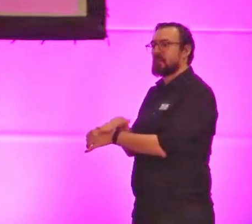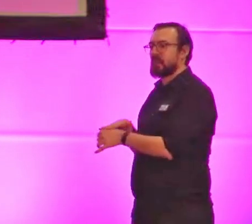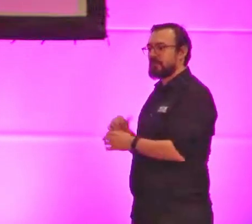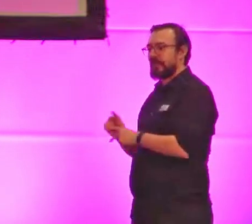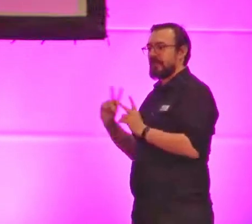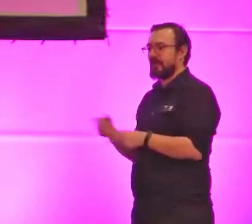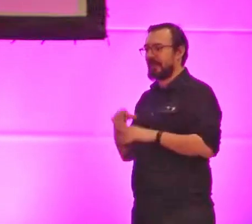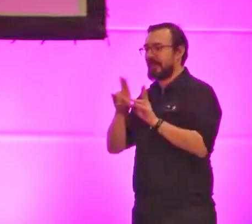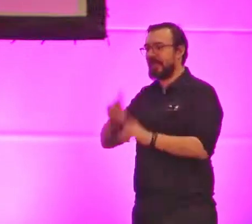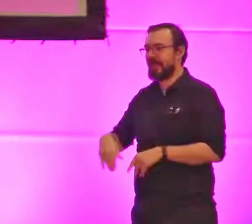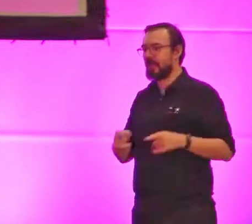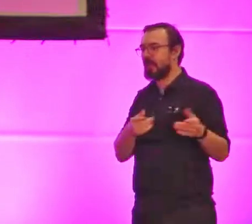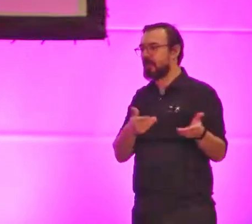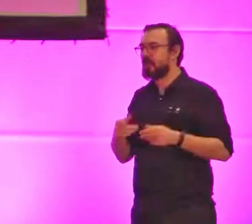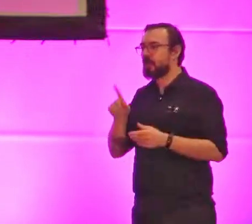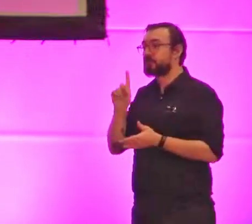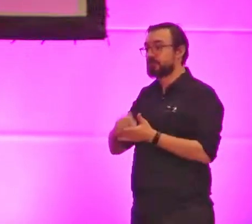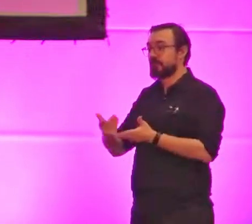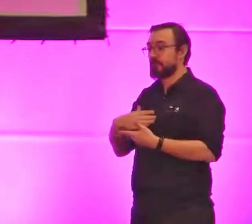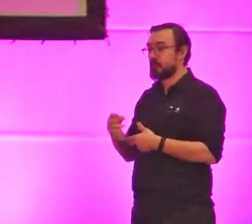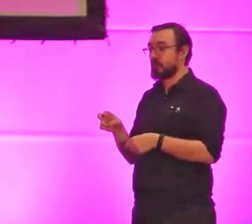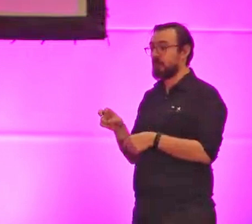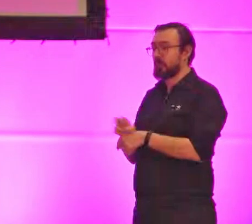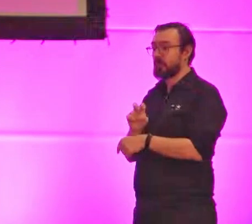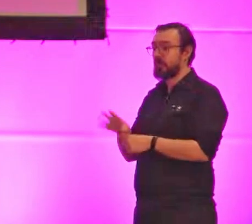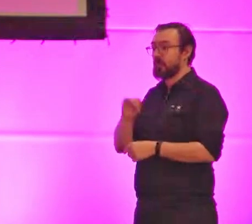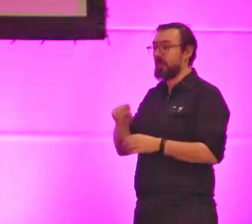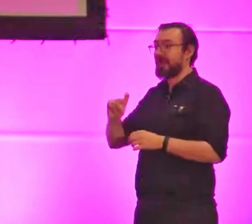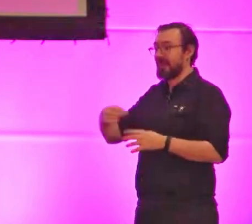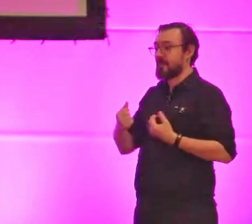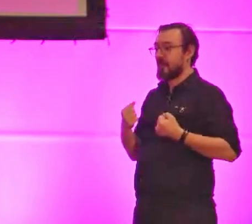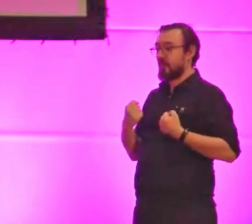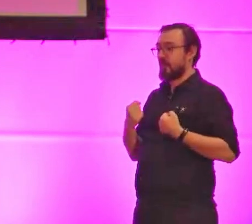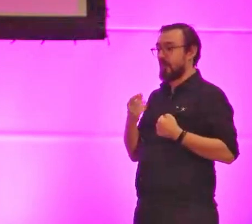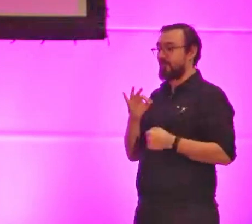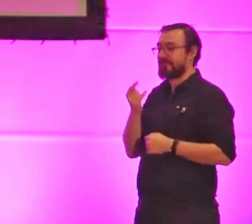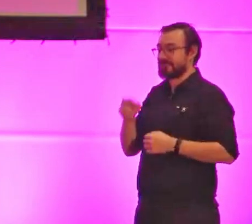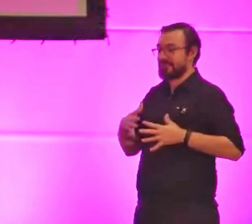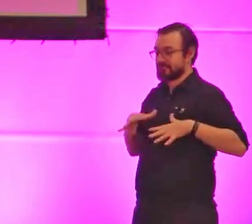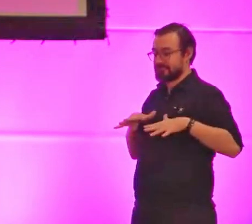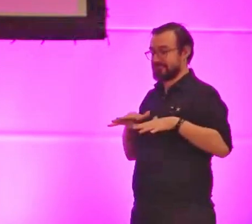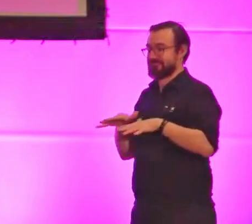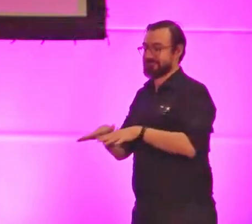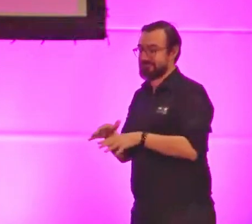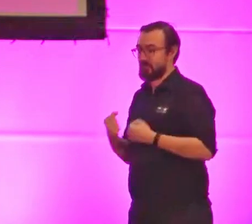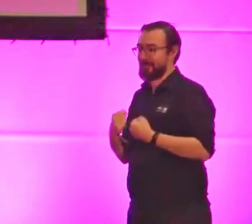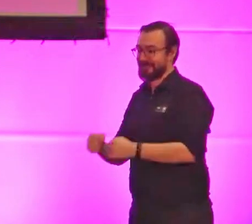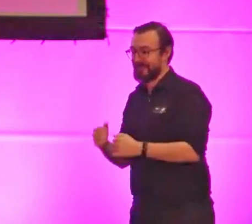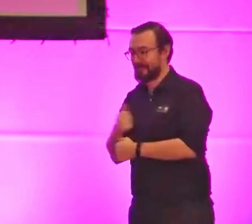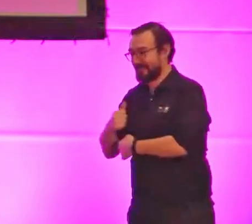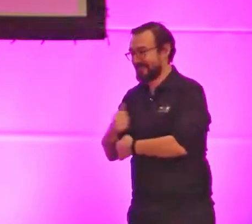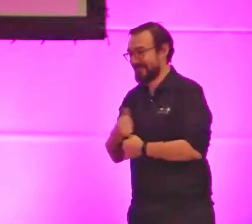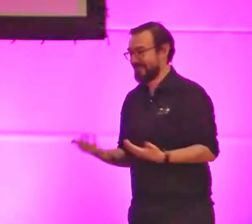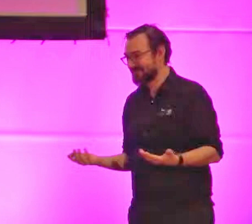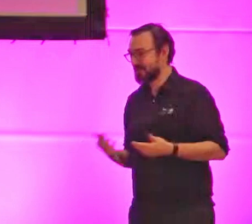Och för att få kontroll krävs ju offensiva åtgärder, militära åtgärder.